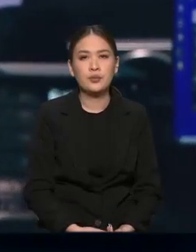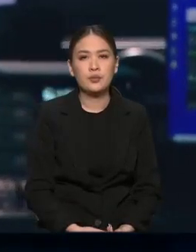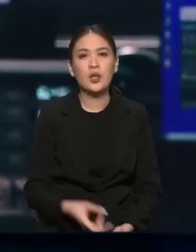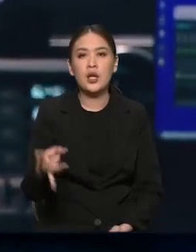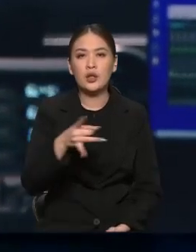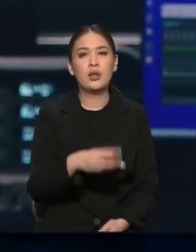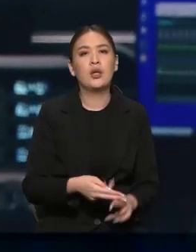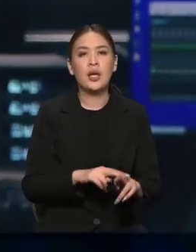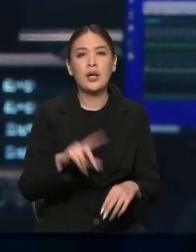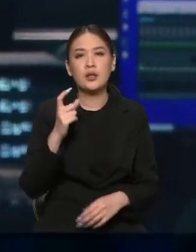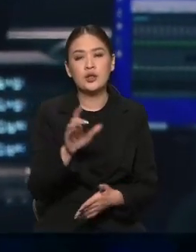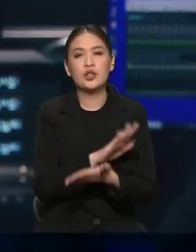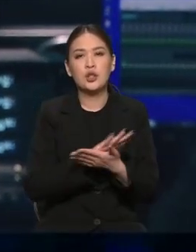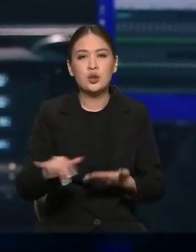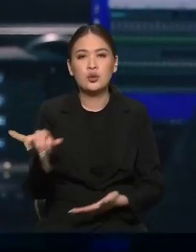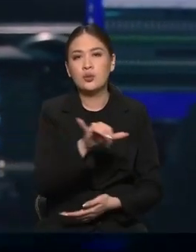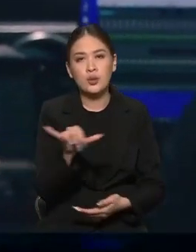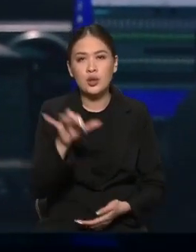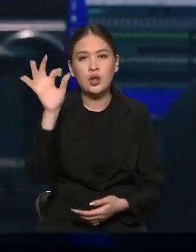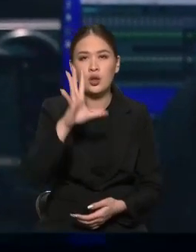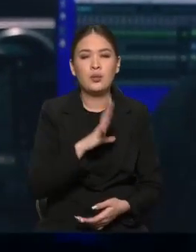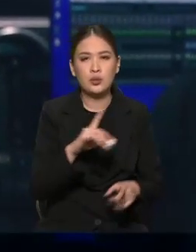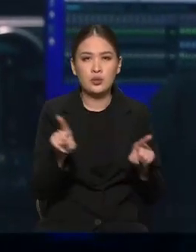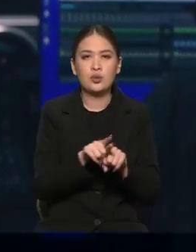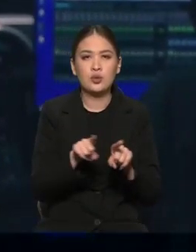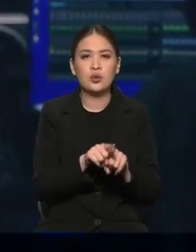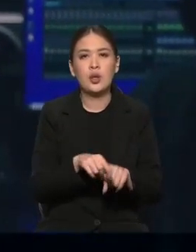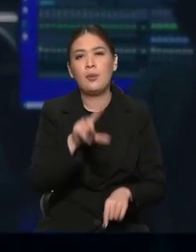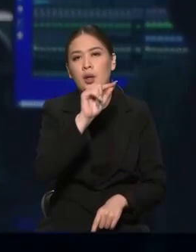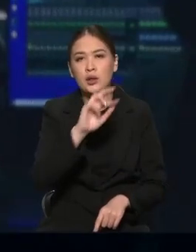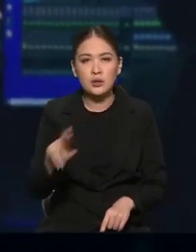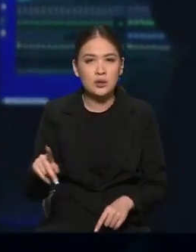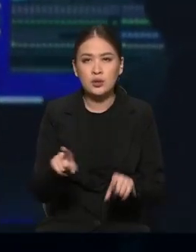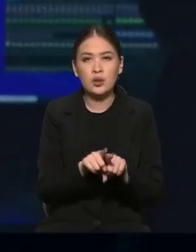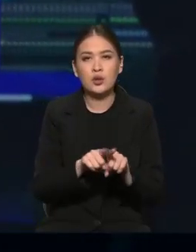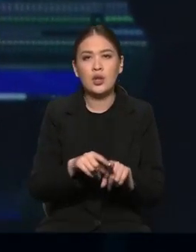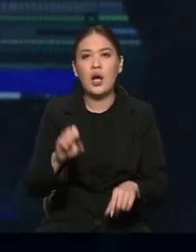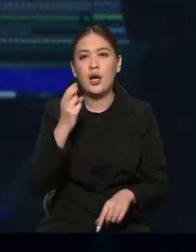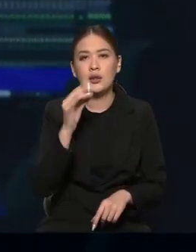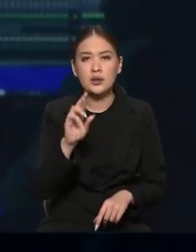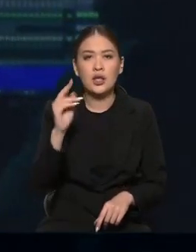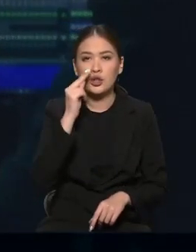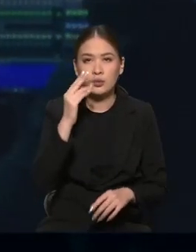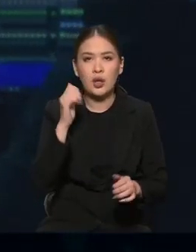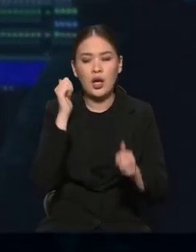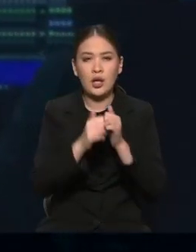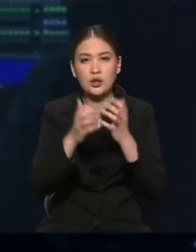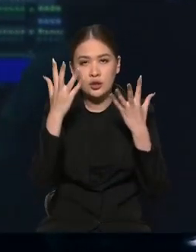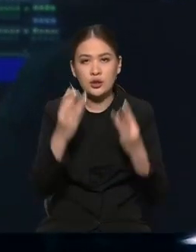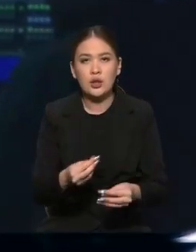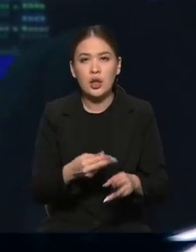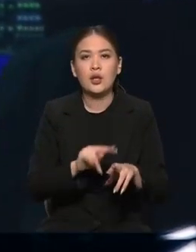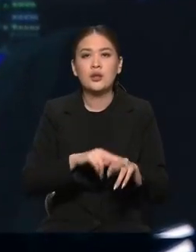В регионах экологические субботники устраивают даже в будние дни. К примеру, в Шымкенте акцию чистоты проводят каждый день.